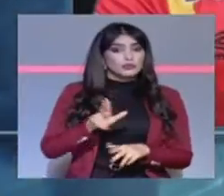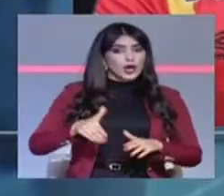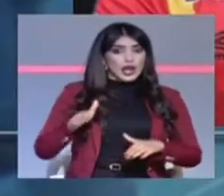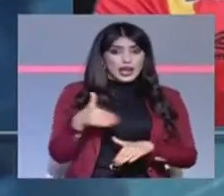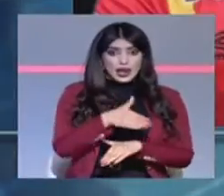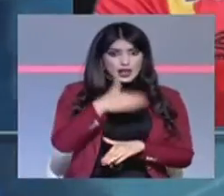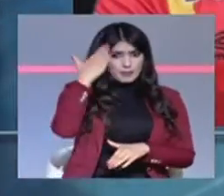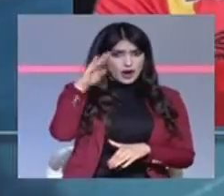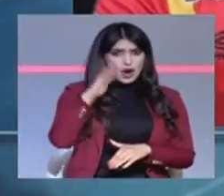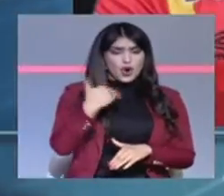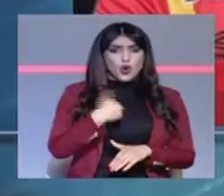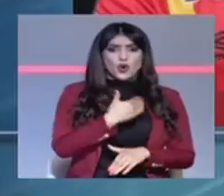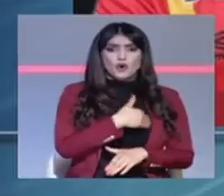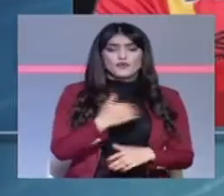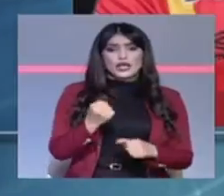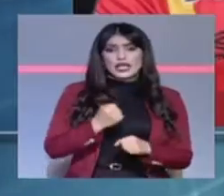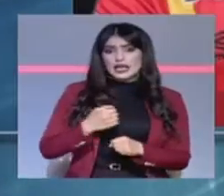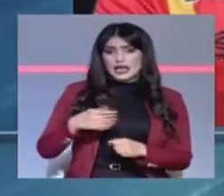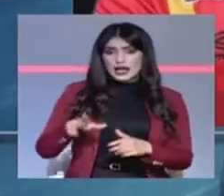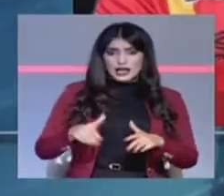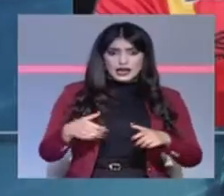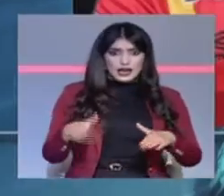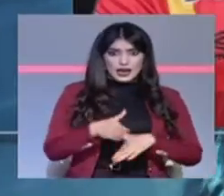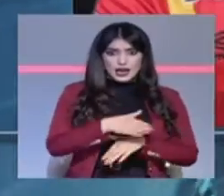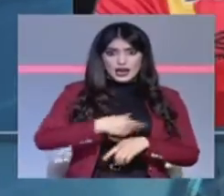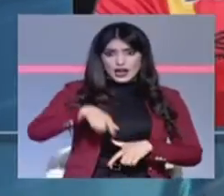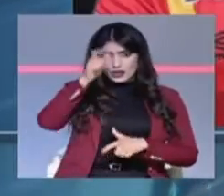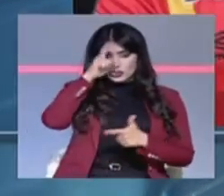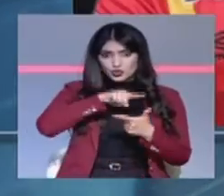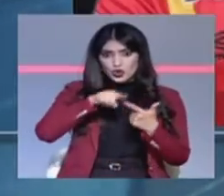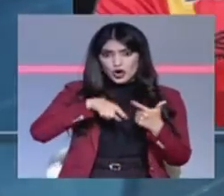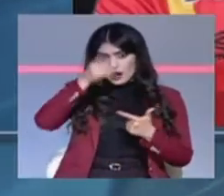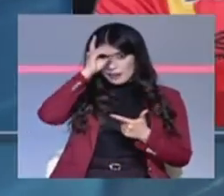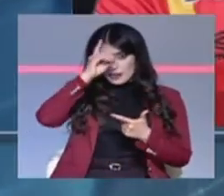فرق من سويسريه وتركيا والمملكه